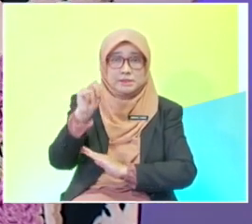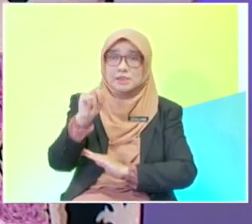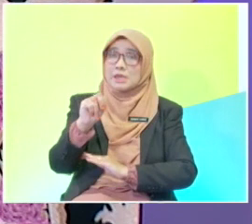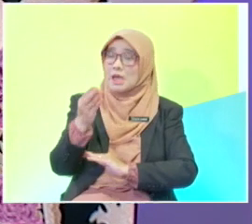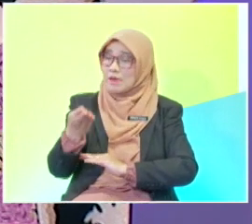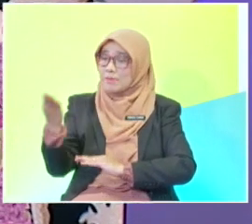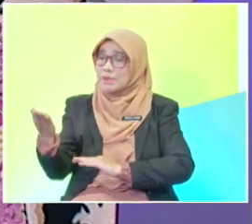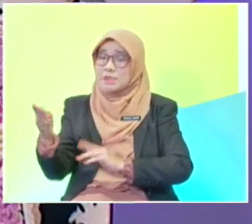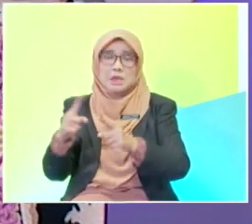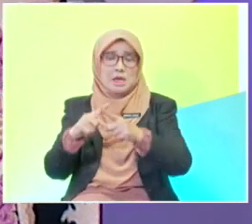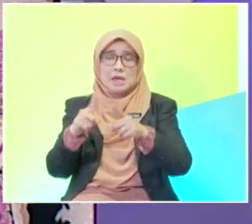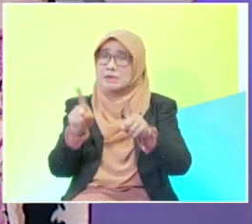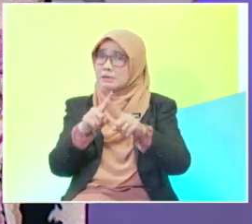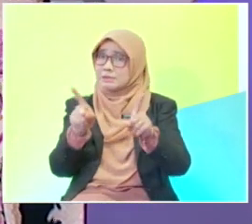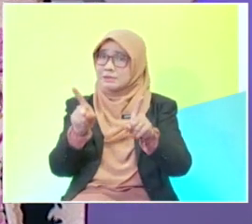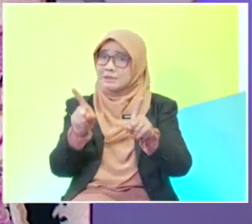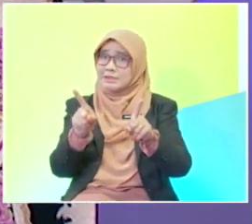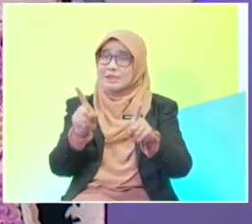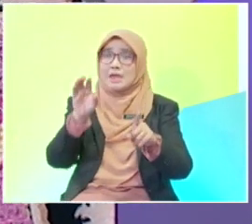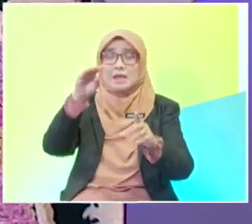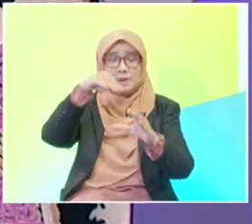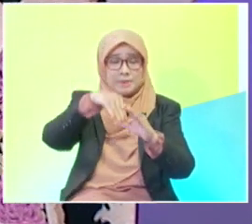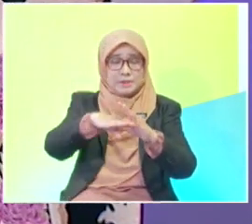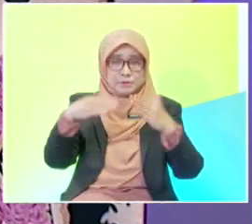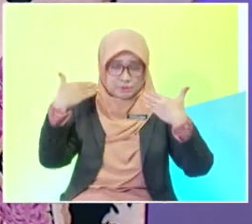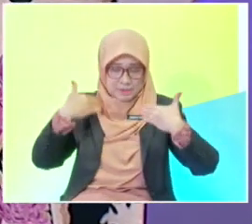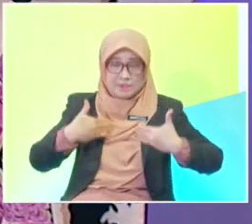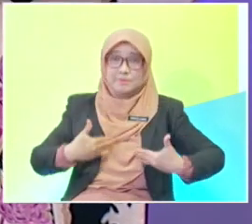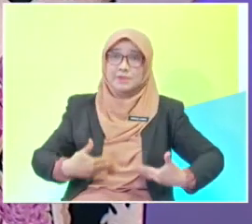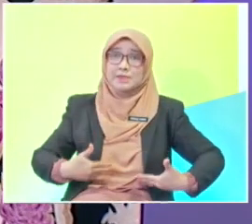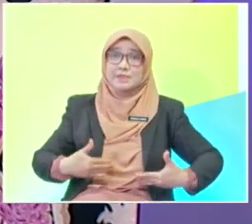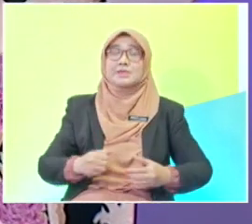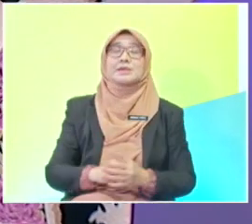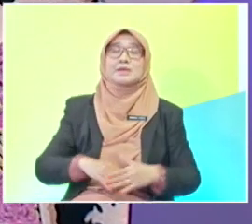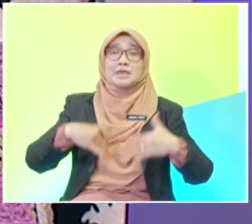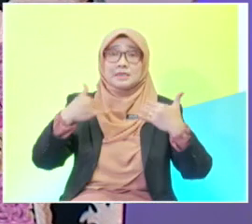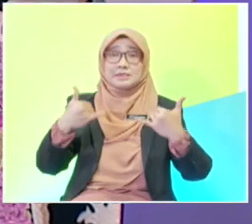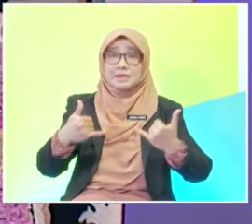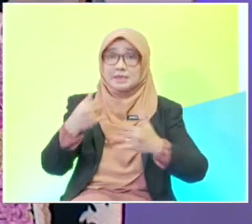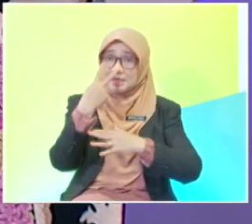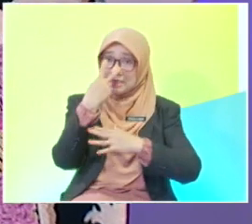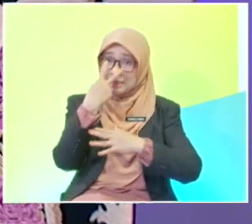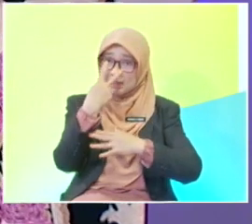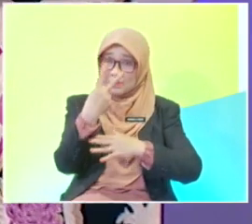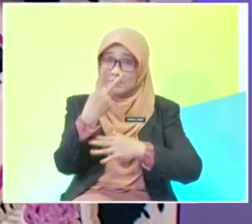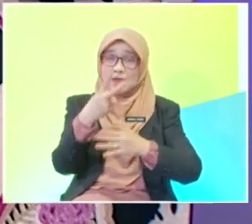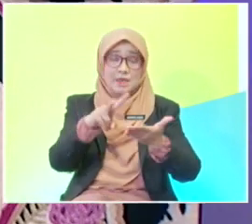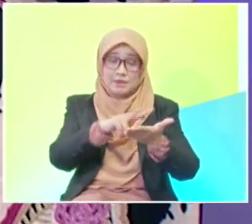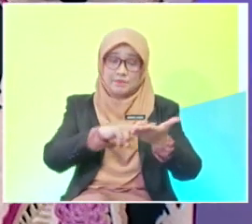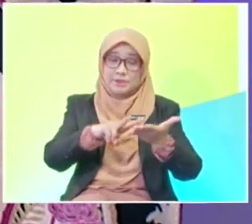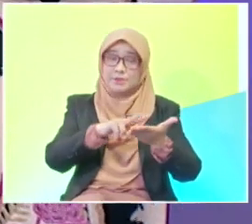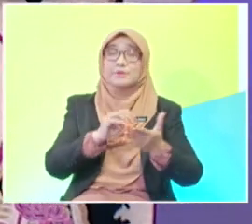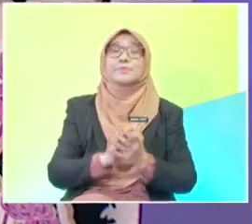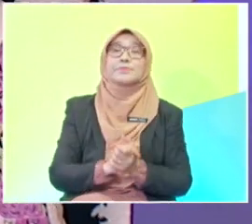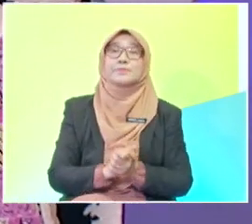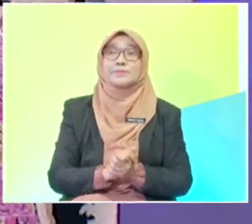baik. Untuk lebih jelas bagaimana tindakan antibodi bertindak ke atas antigen, kita sama-sama saksikan video